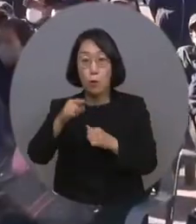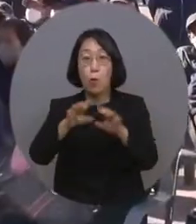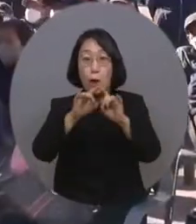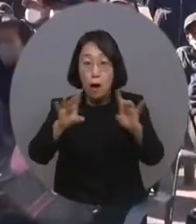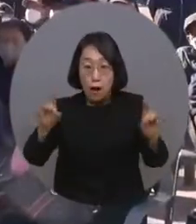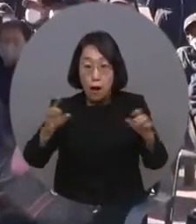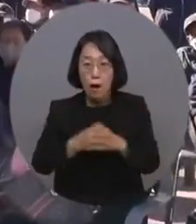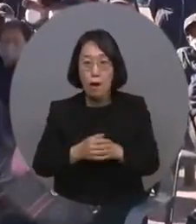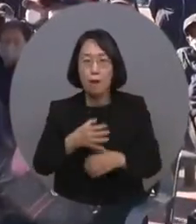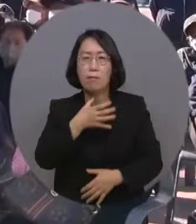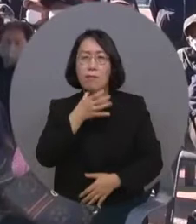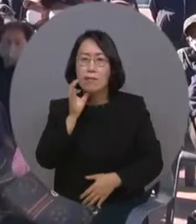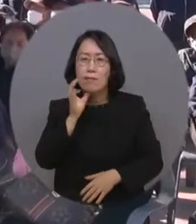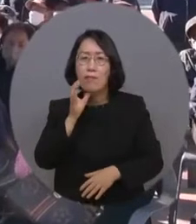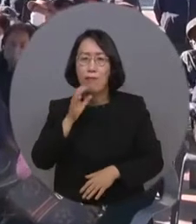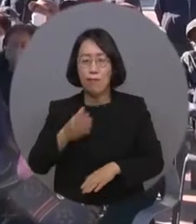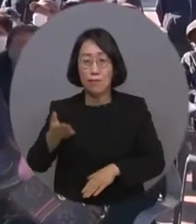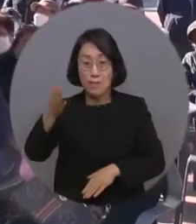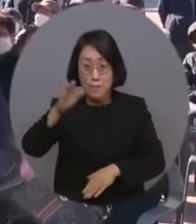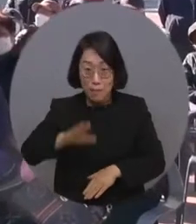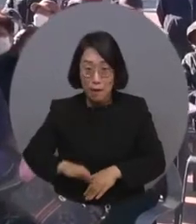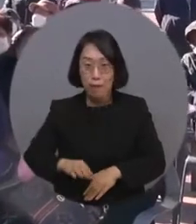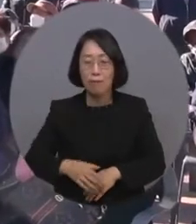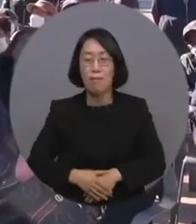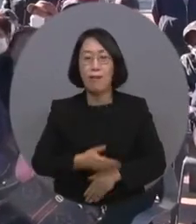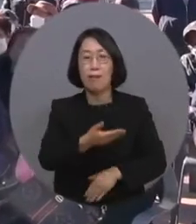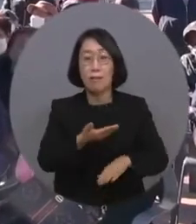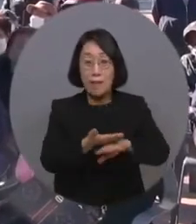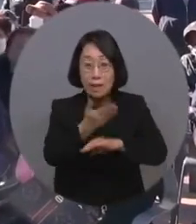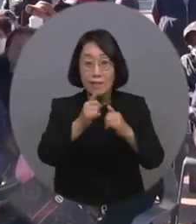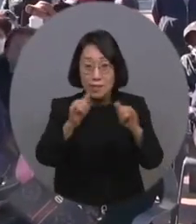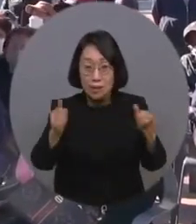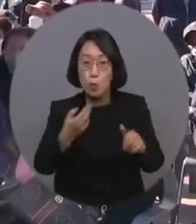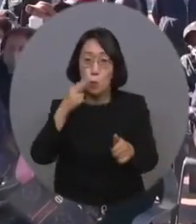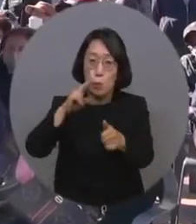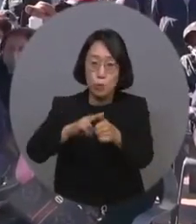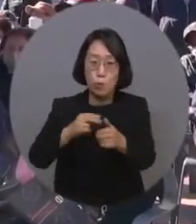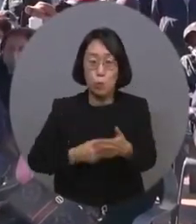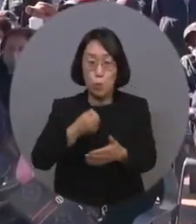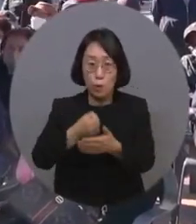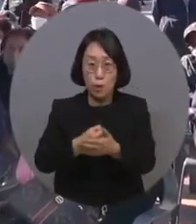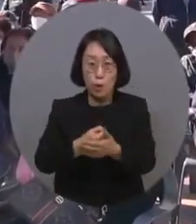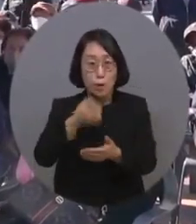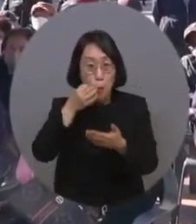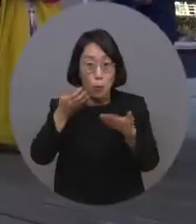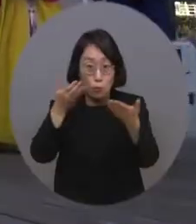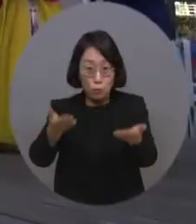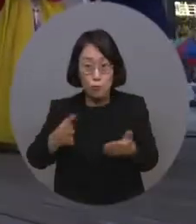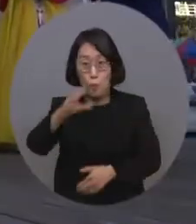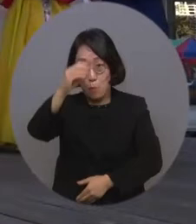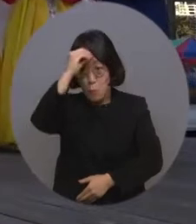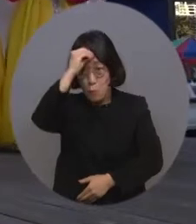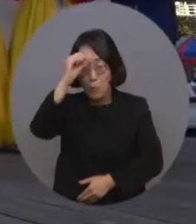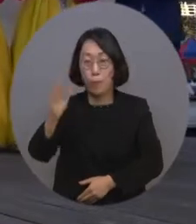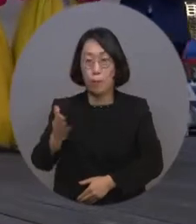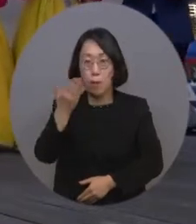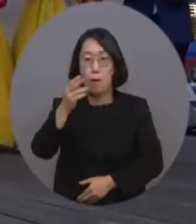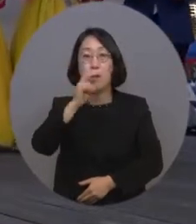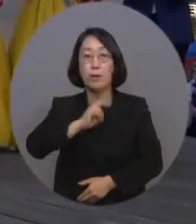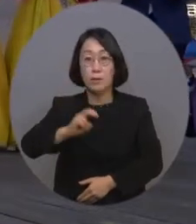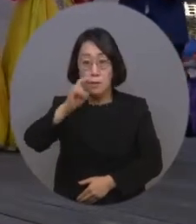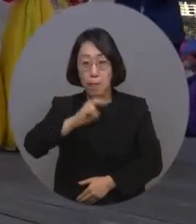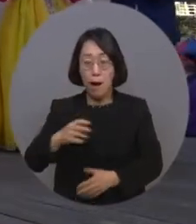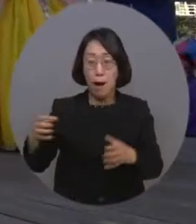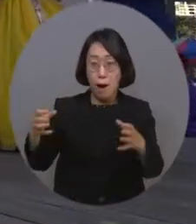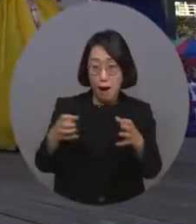한민문화예술단원들은 비록 나이는 먹었지만 많은 어르신들에게 도전할 수 있는 용기를 심어줄 수 있으며 음악으로 어르신과 함께할